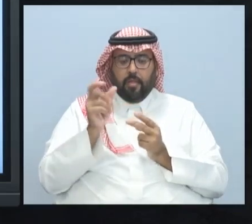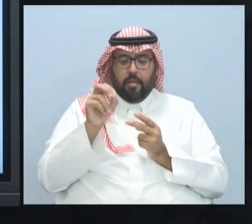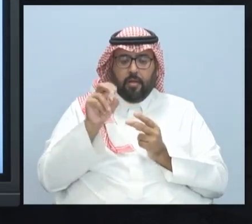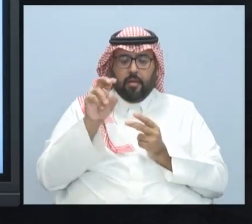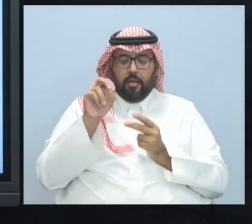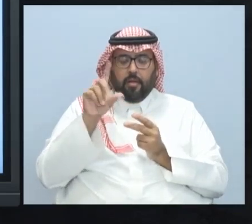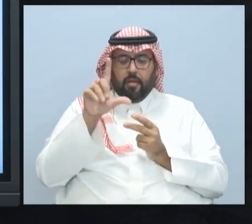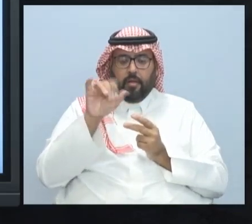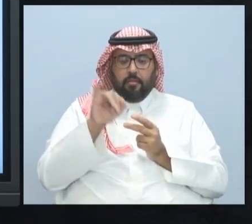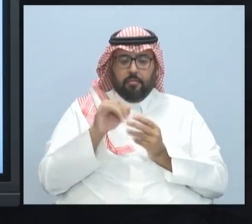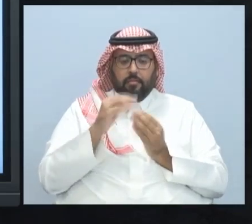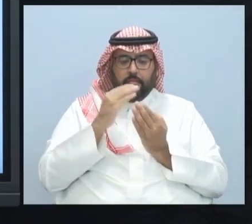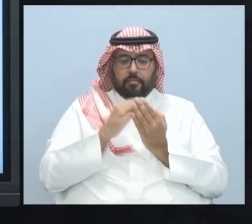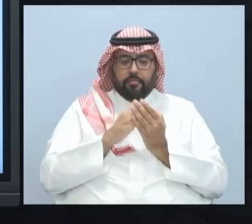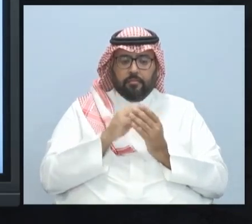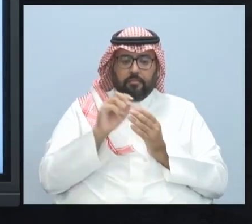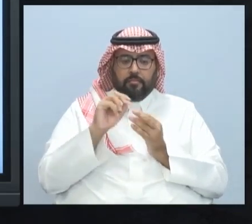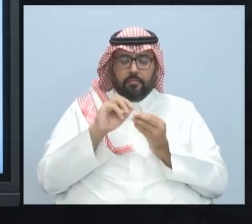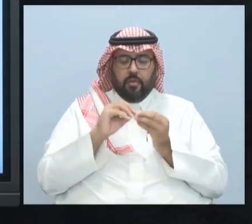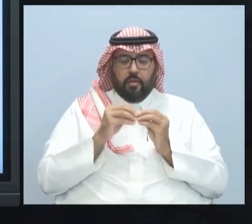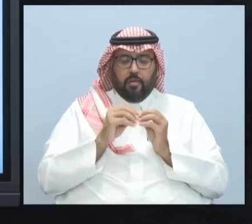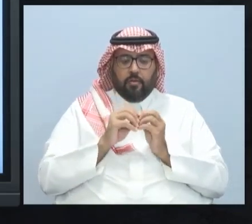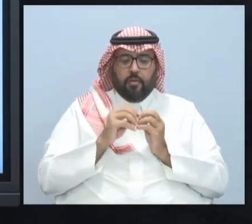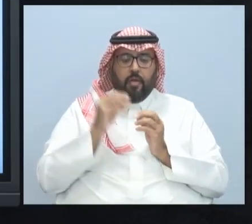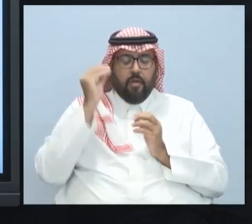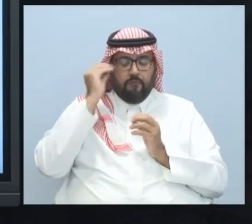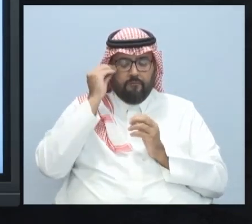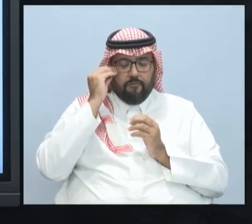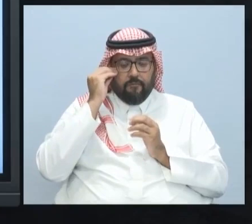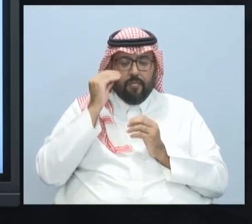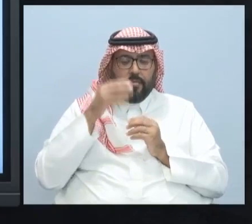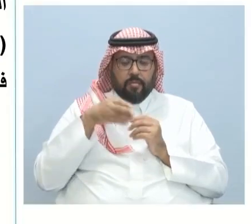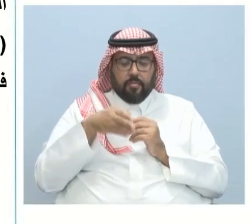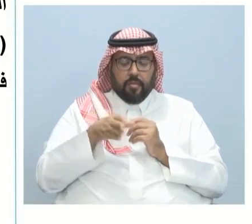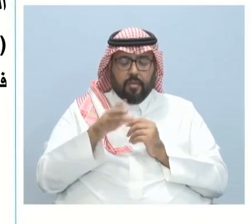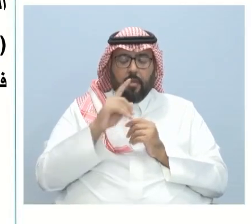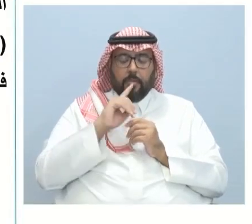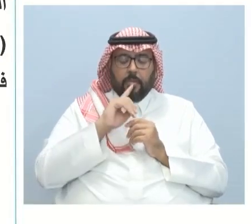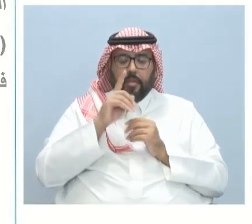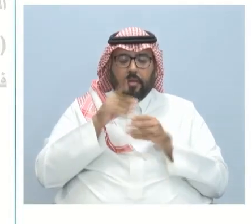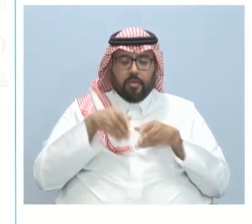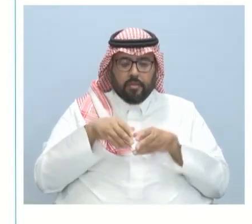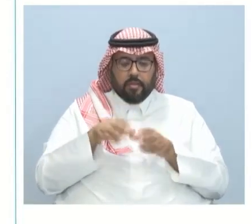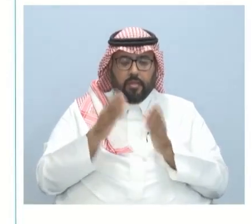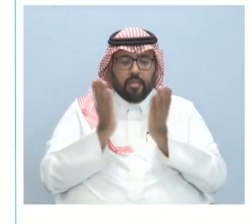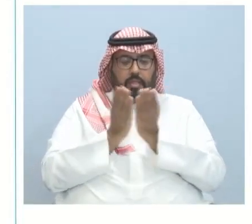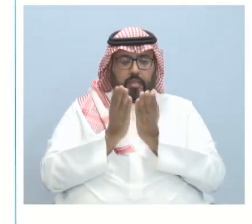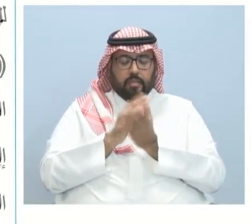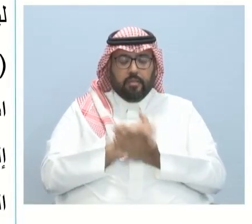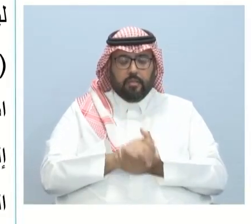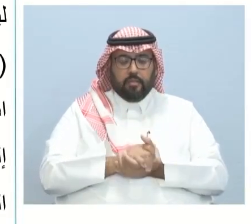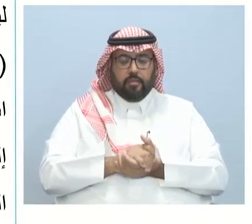ولبنه اضبط القلم على اللون وسنتعرف على ذلك باذن الله خلال هذا